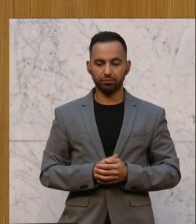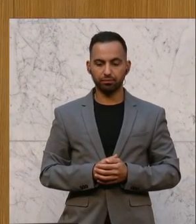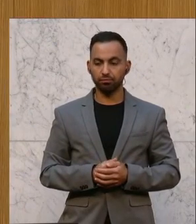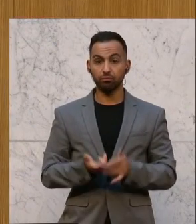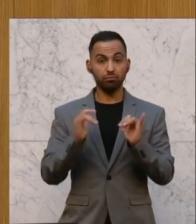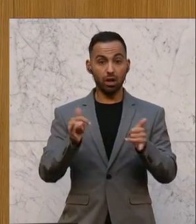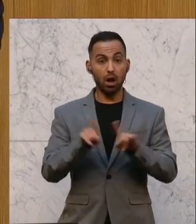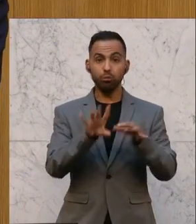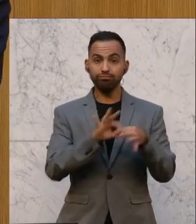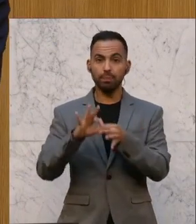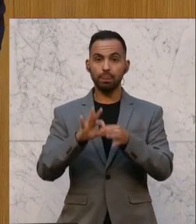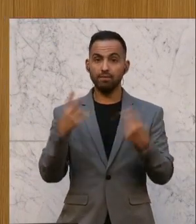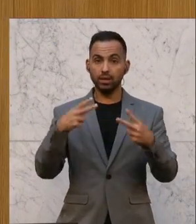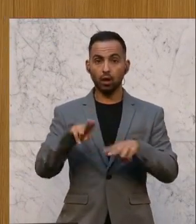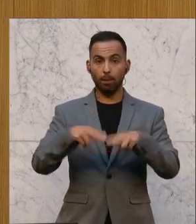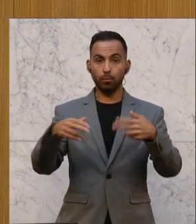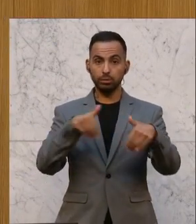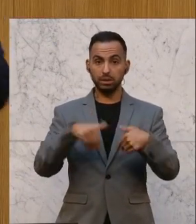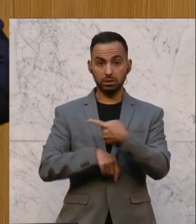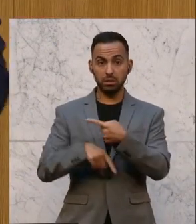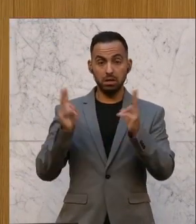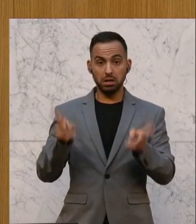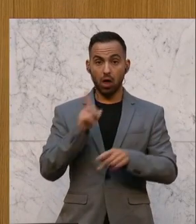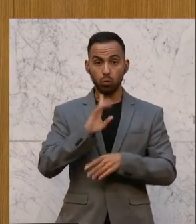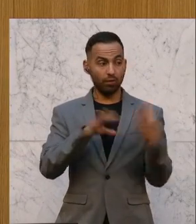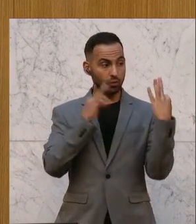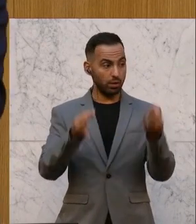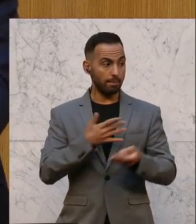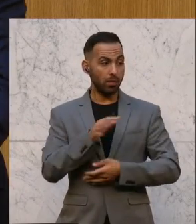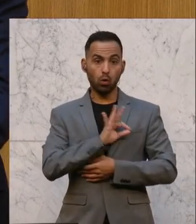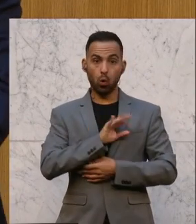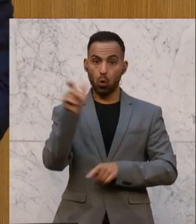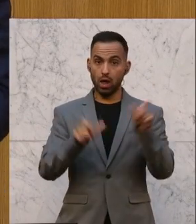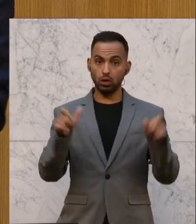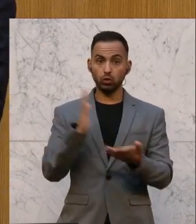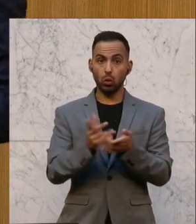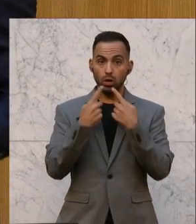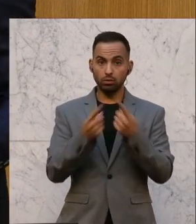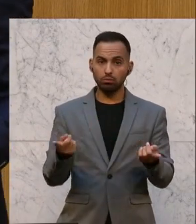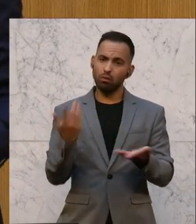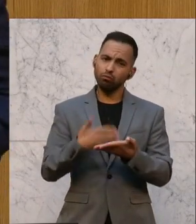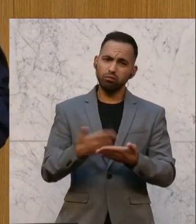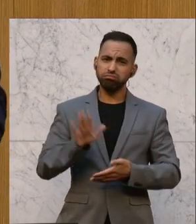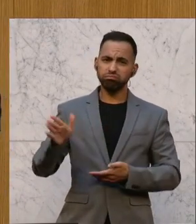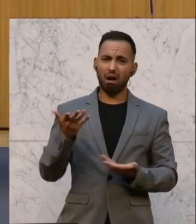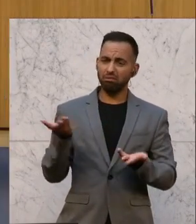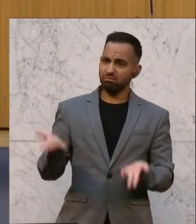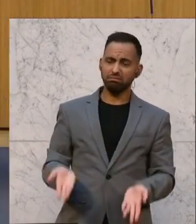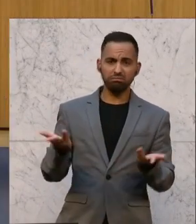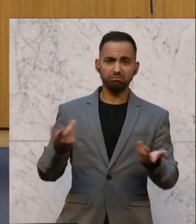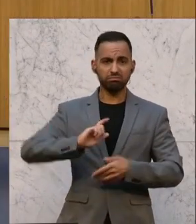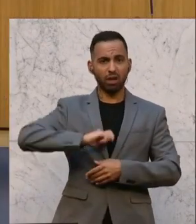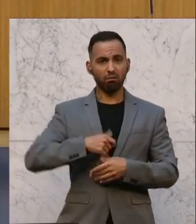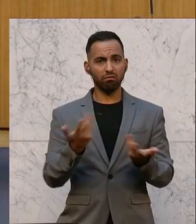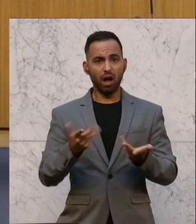Ja, und dann machen wir gleich weiter beim Herrn Bundesminister. Ich kann nur wiederholen, was meine Kolleginnen und Kollegen schon gesagt haben. Wofür stehen Sie eigentlich?